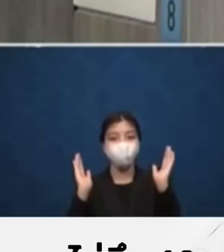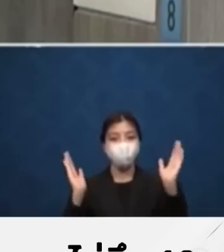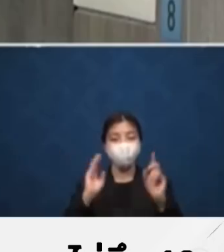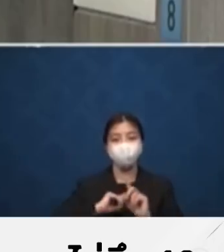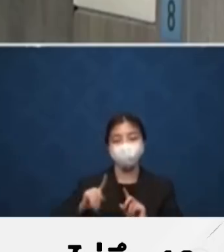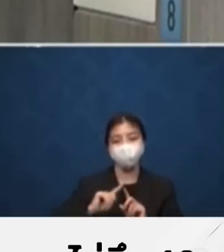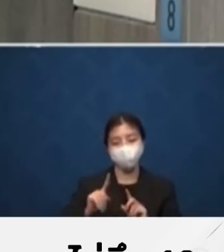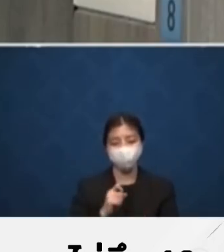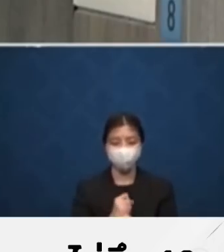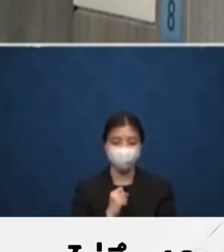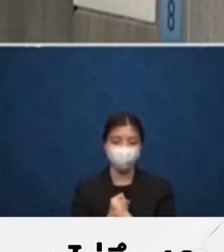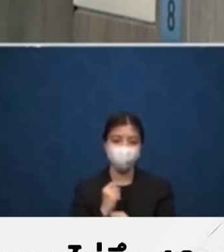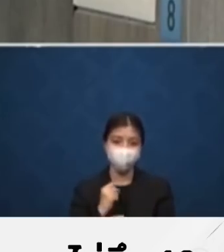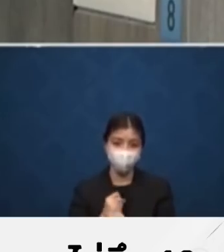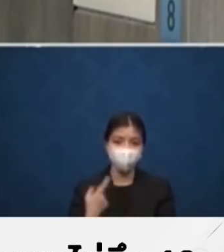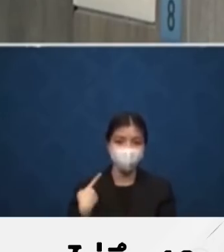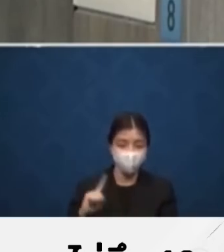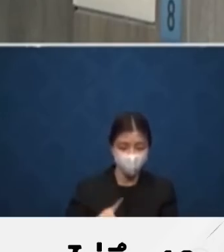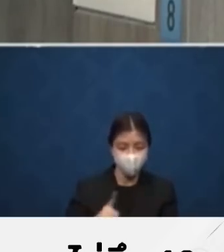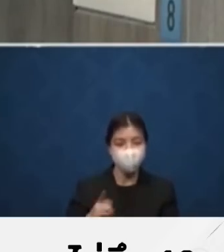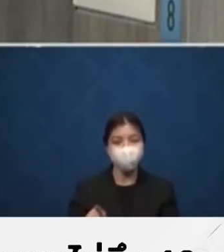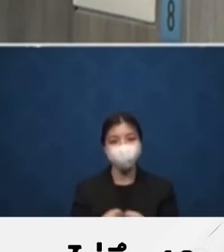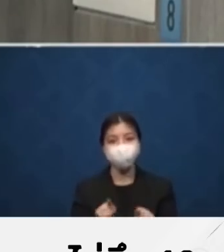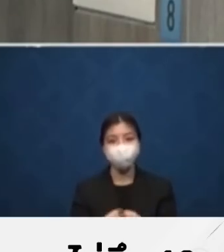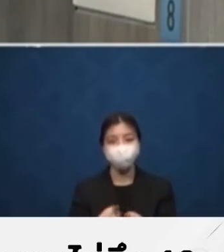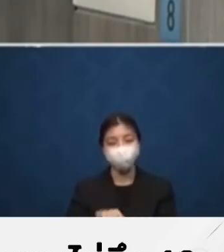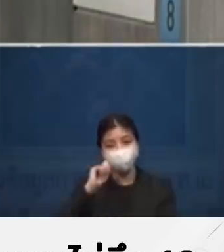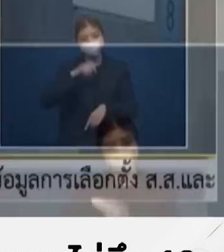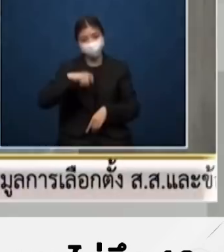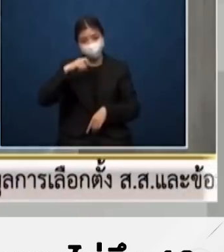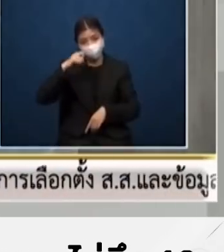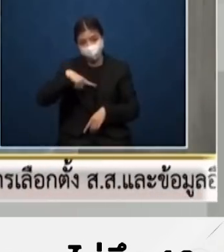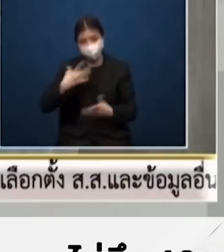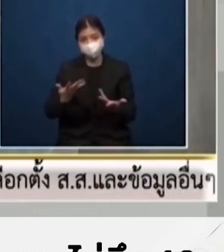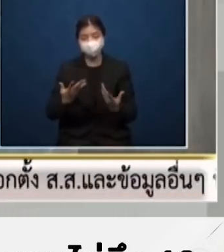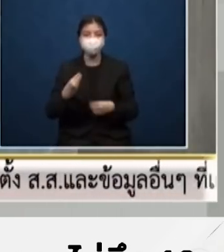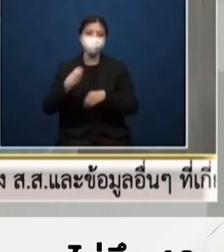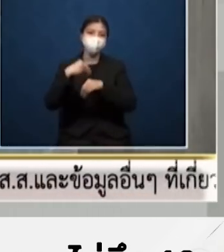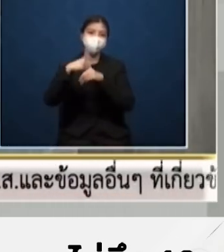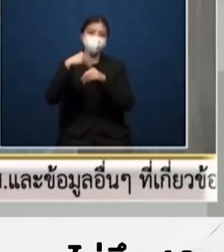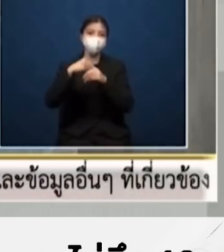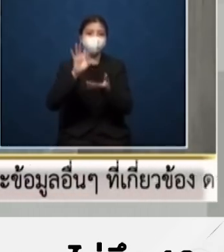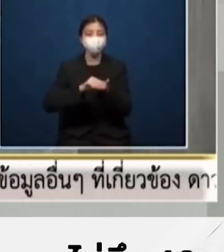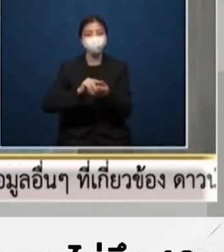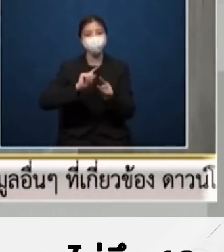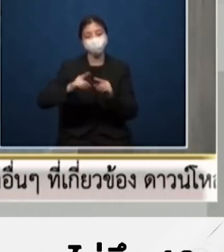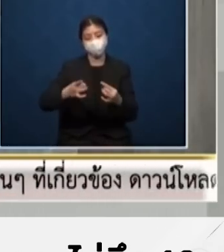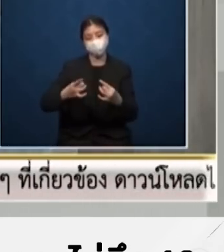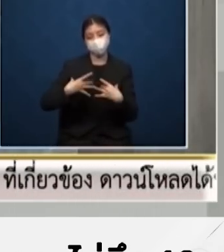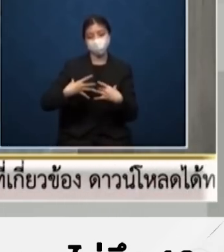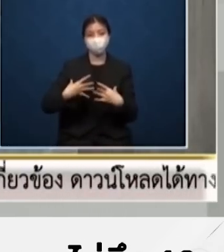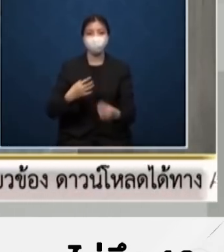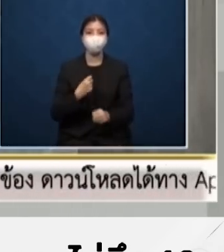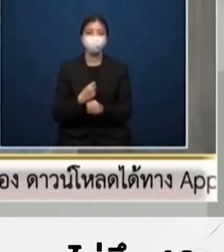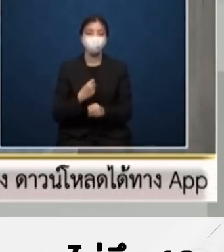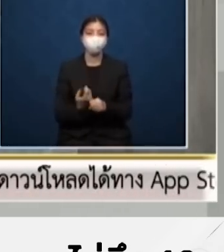ว.วันชัยเนี่ยเขาจะโหวตให้คุณพิธาใช่ไหม ใช่ แต่ว่าเขาที่เขาฮึ่มเนี่ยเหมือนกับว่าเขาต้องการที่จะ ง